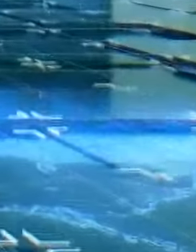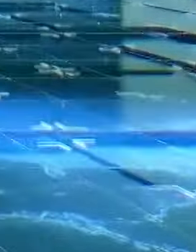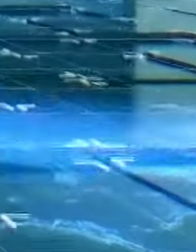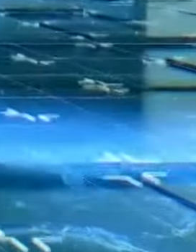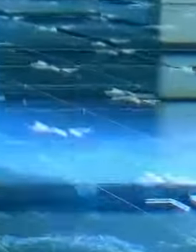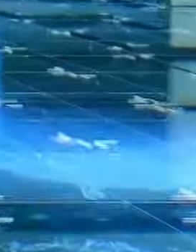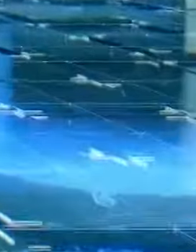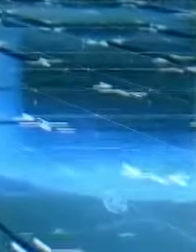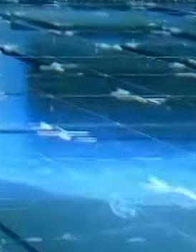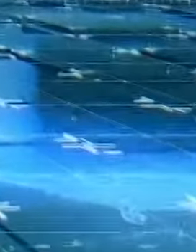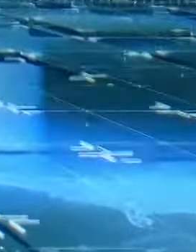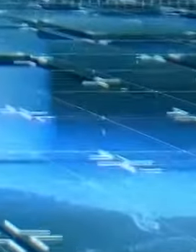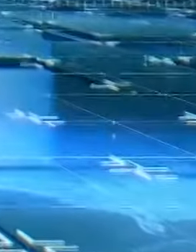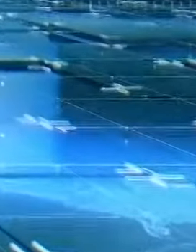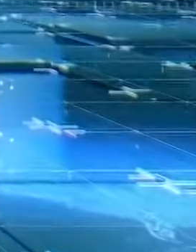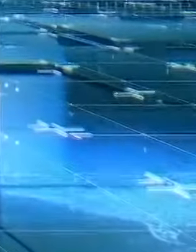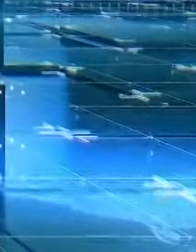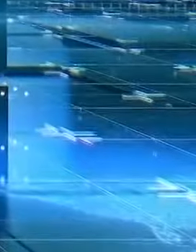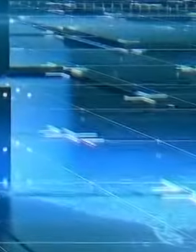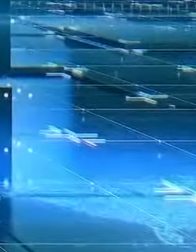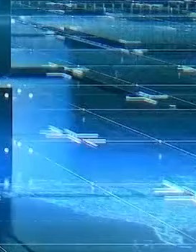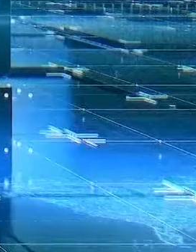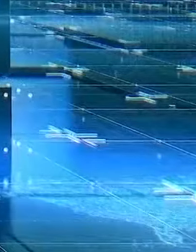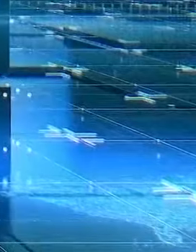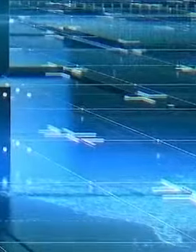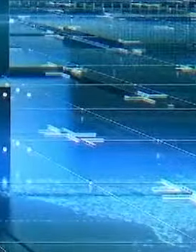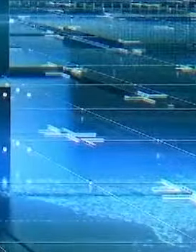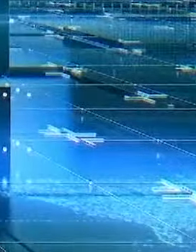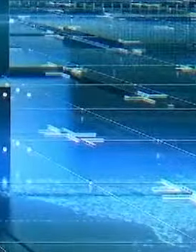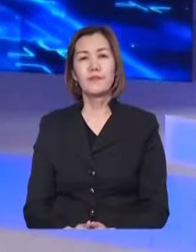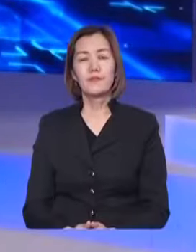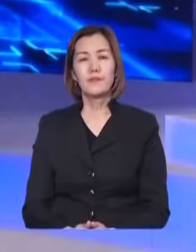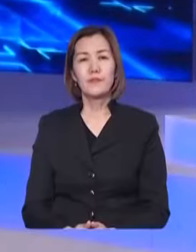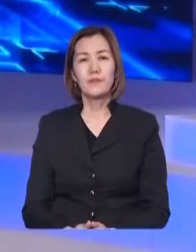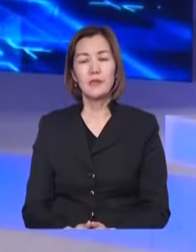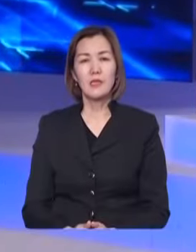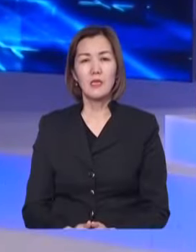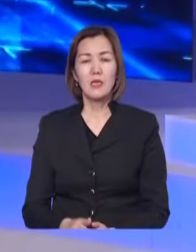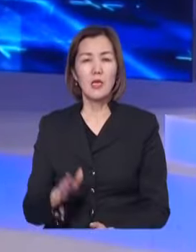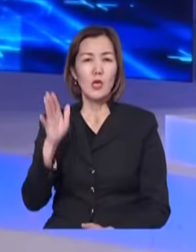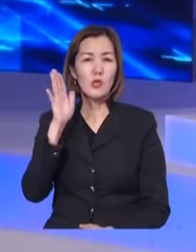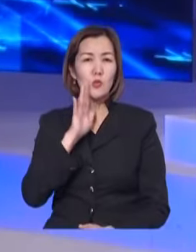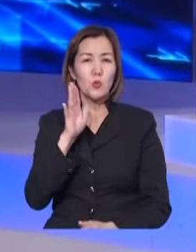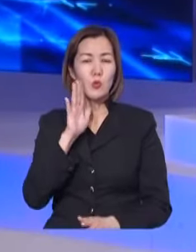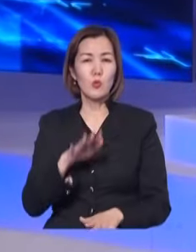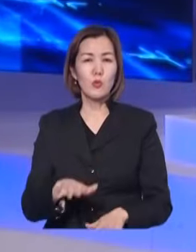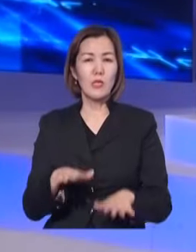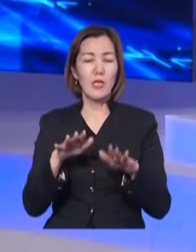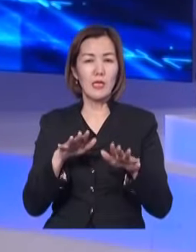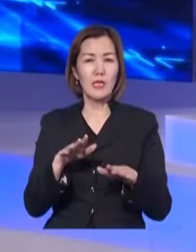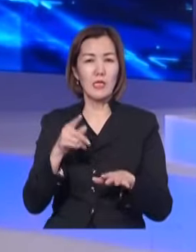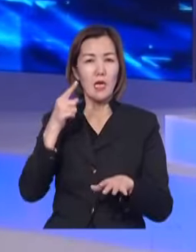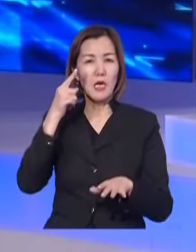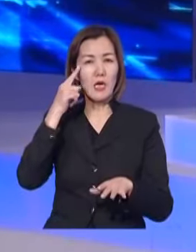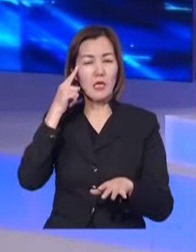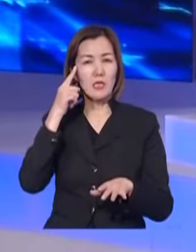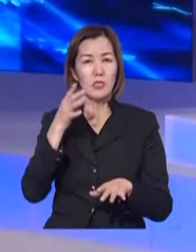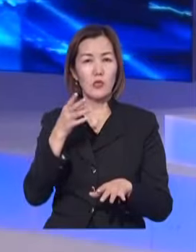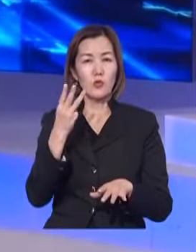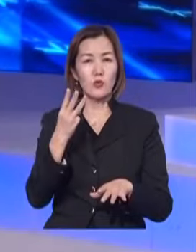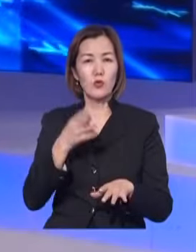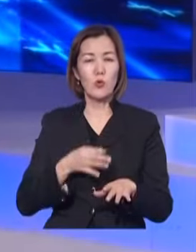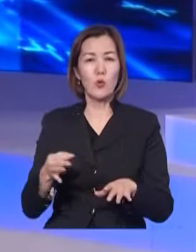С Сел салдарынан Кыргызстанның 3 облысында төтенше жағдай